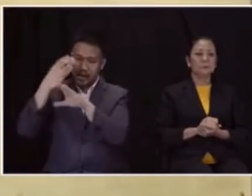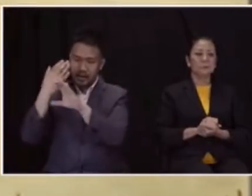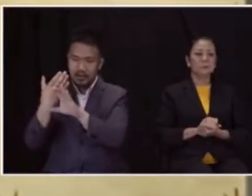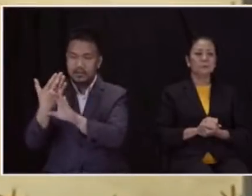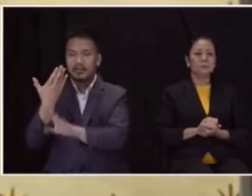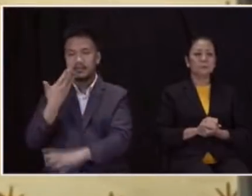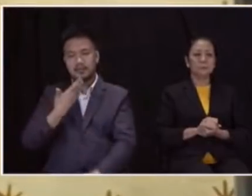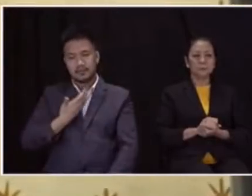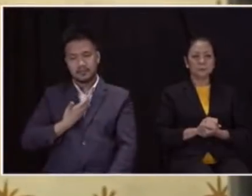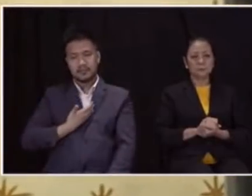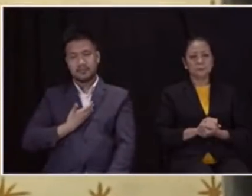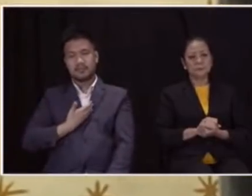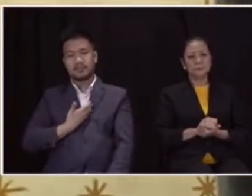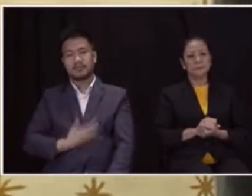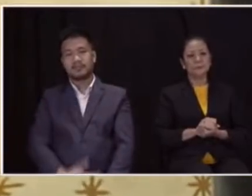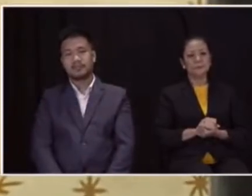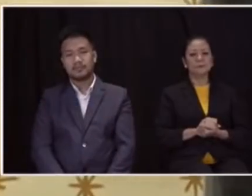wonderfully made.